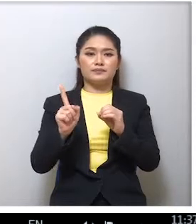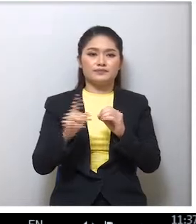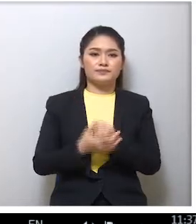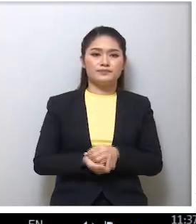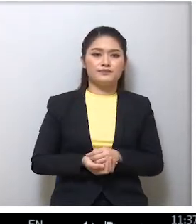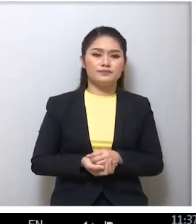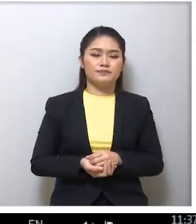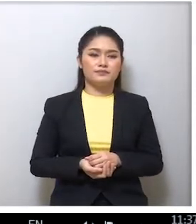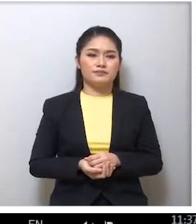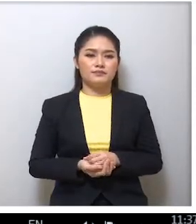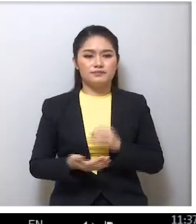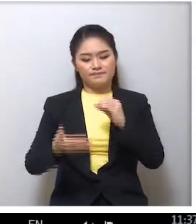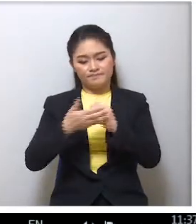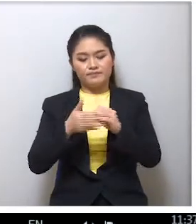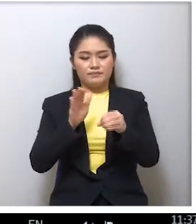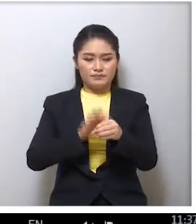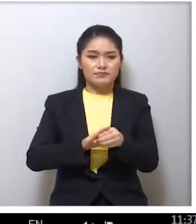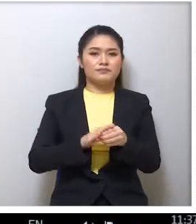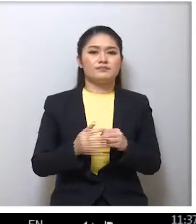หน้าเดียวก่อนนะครับใส่ทีละหน้า